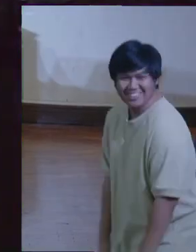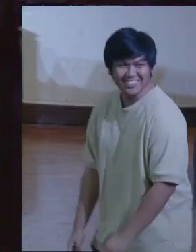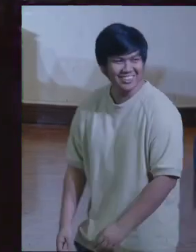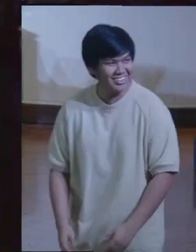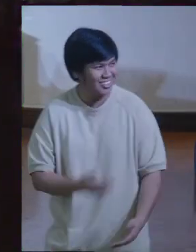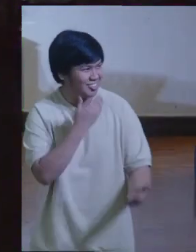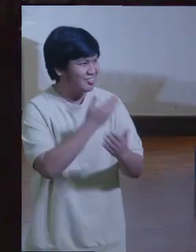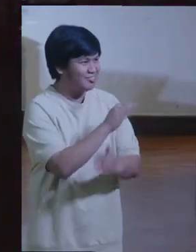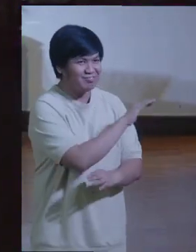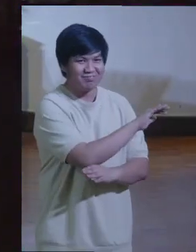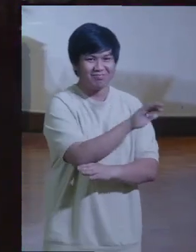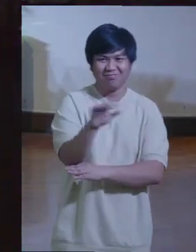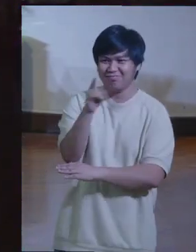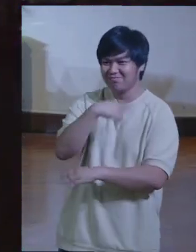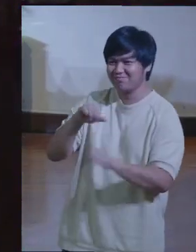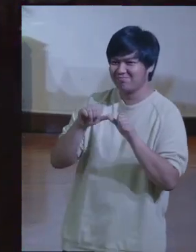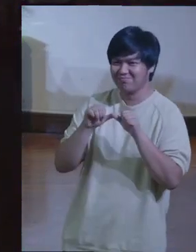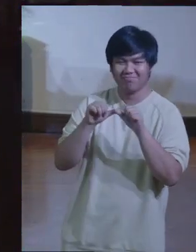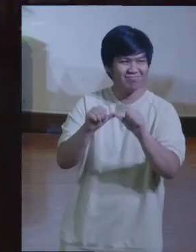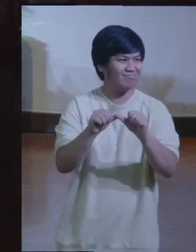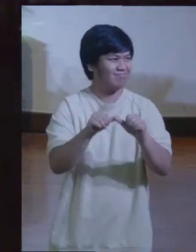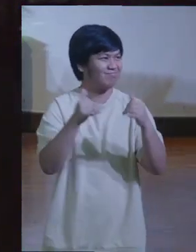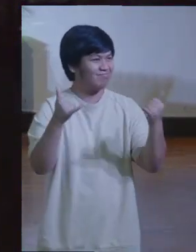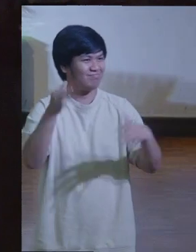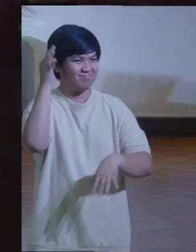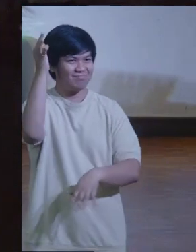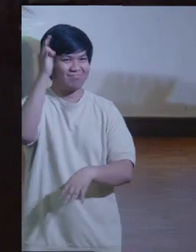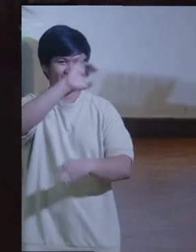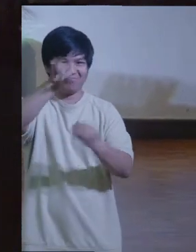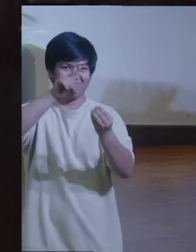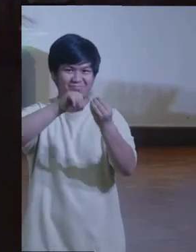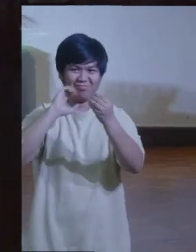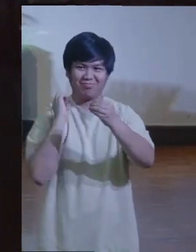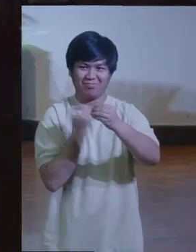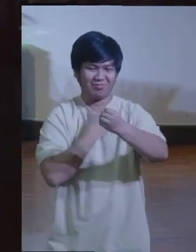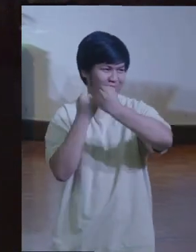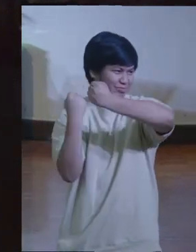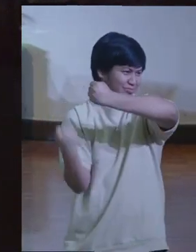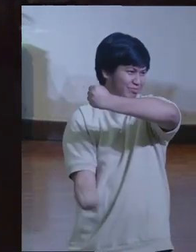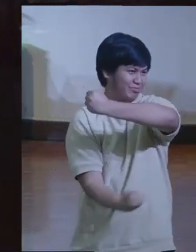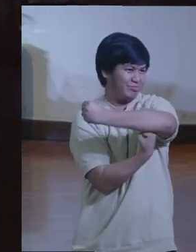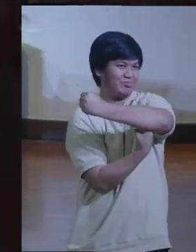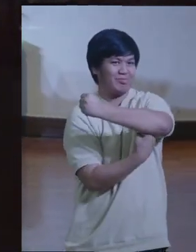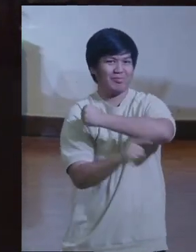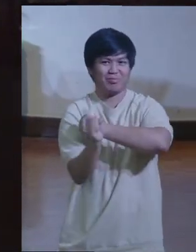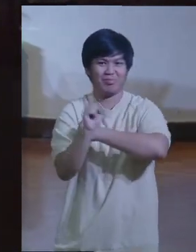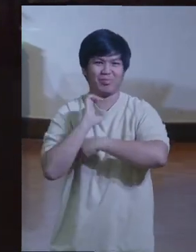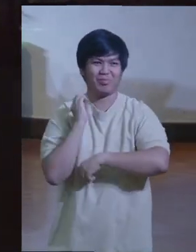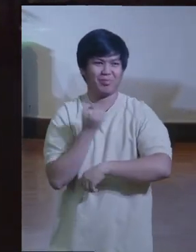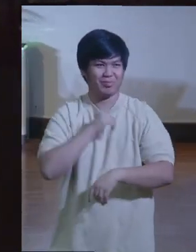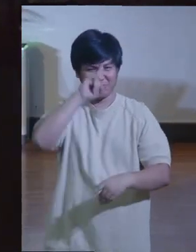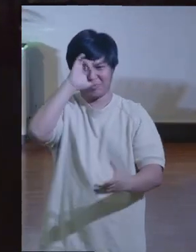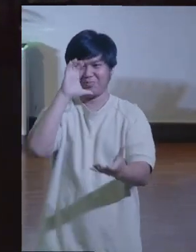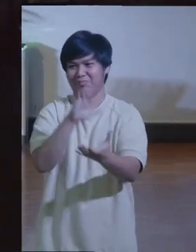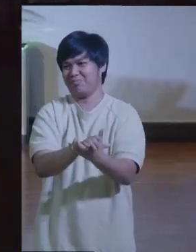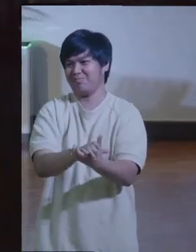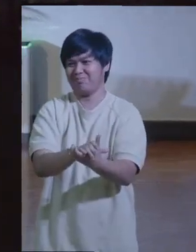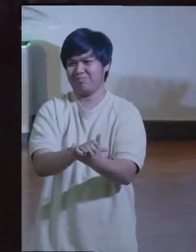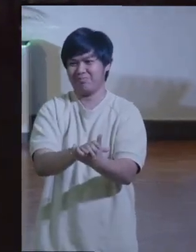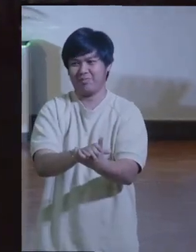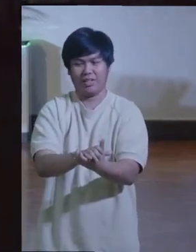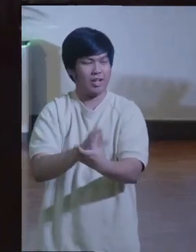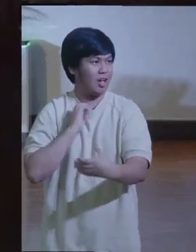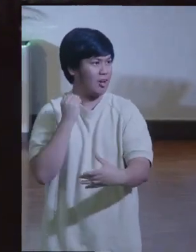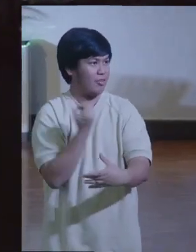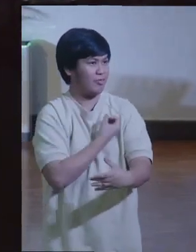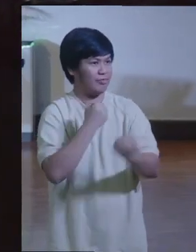Nagpapatuloy po ang ating serye ng mga mensahe sa Building Up Our Faith on Solid Foundations. At ang